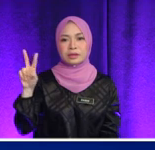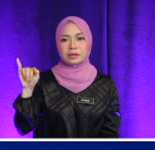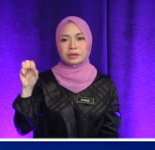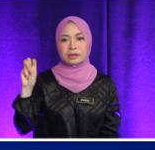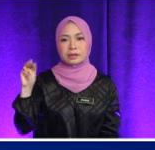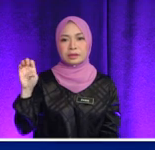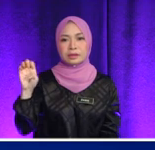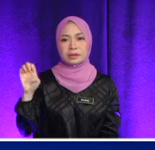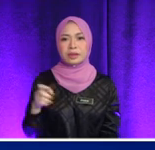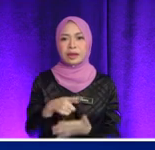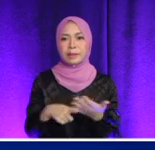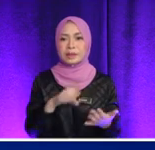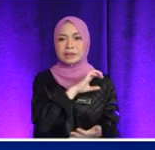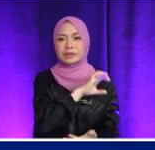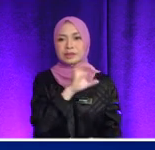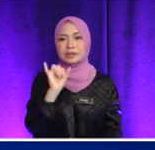Oke